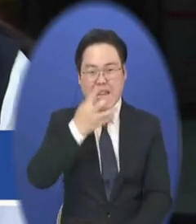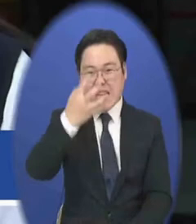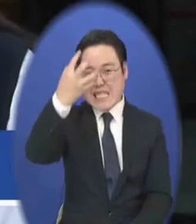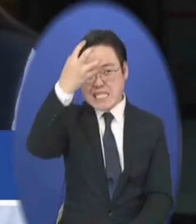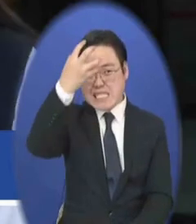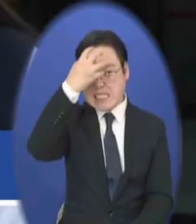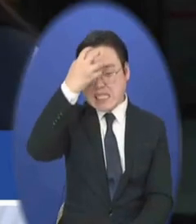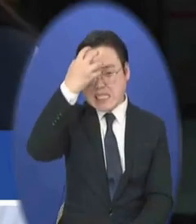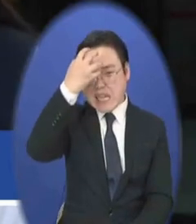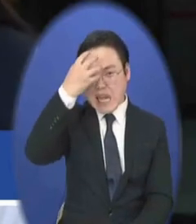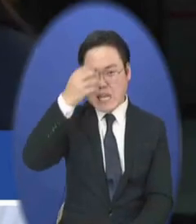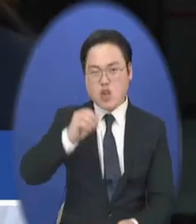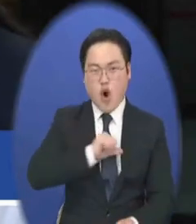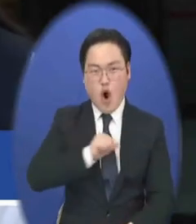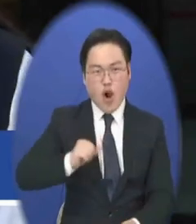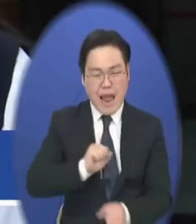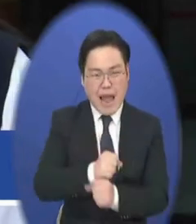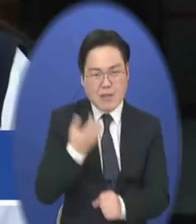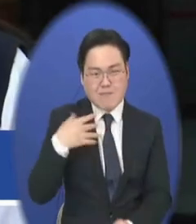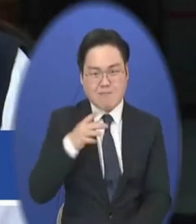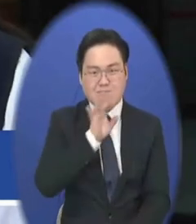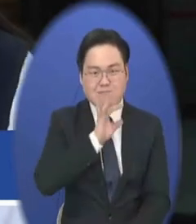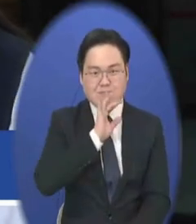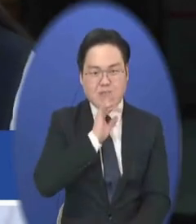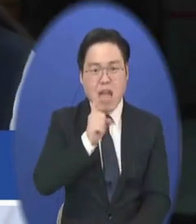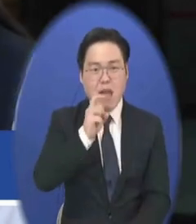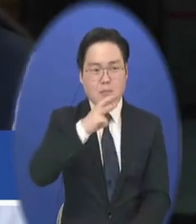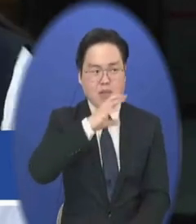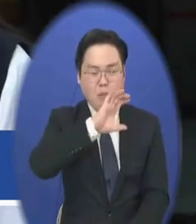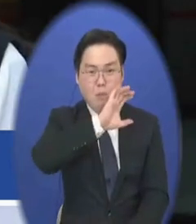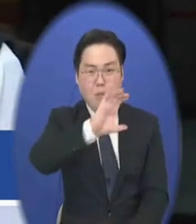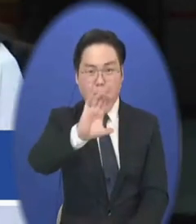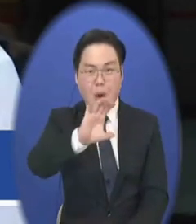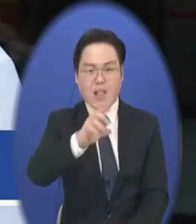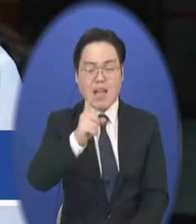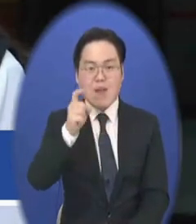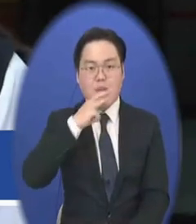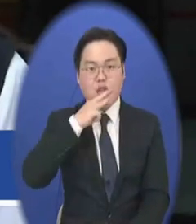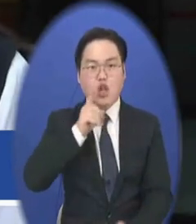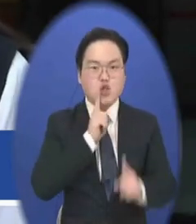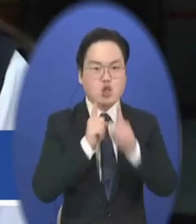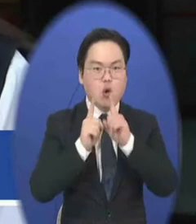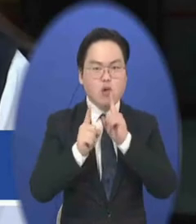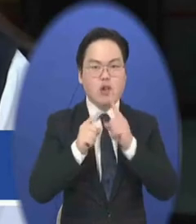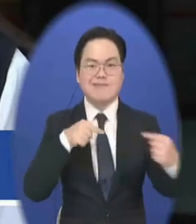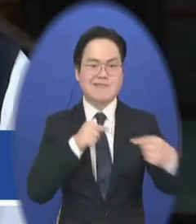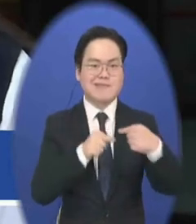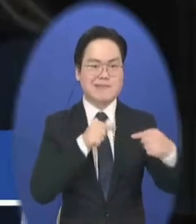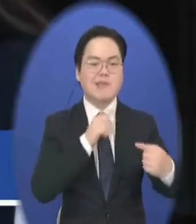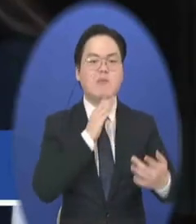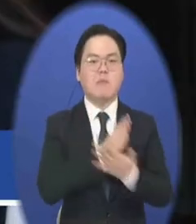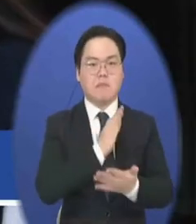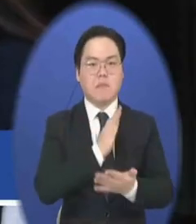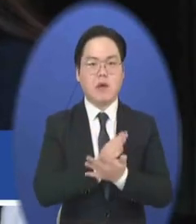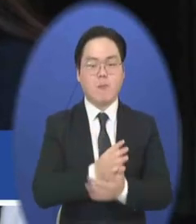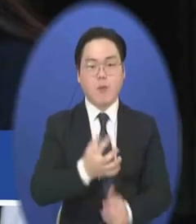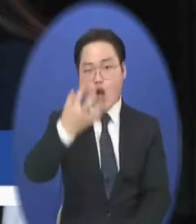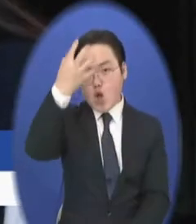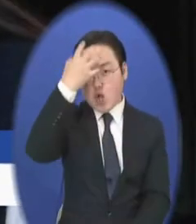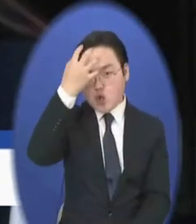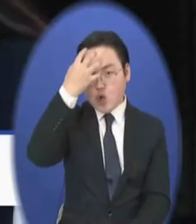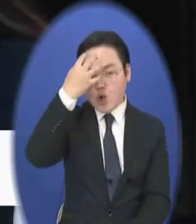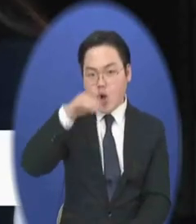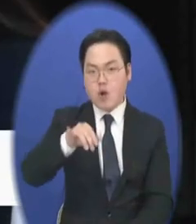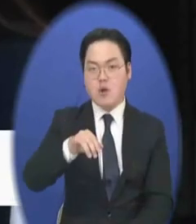байгуулахыг бол илүүд үзэж байна. Энэ дээр бол хэвлэл мэдээллийн байгууллагууд хэвлэл мэдээллийн зөвлөл эрс эсэргүүцэж байгаа. Төрд